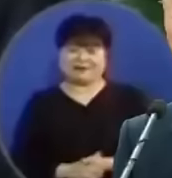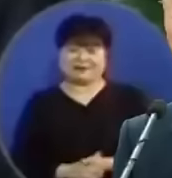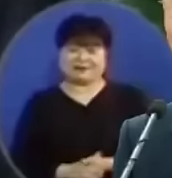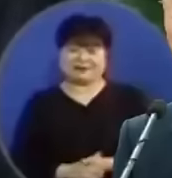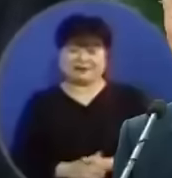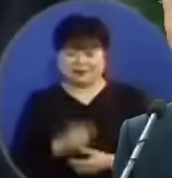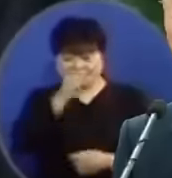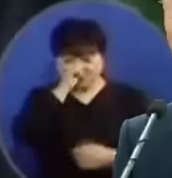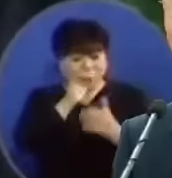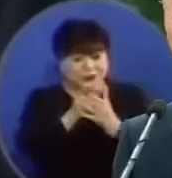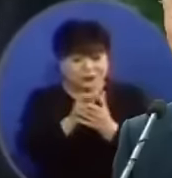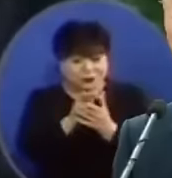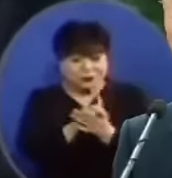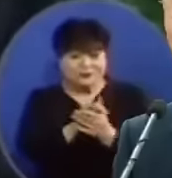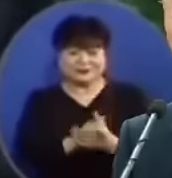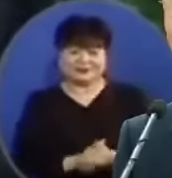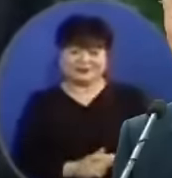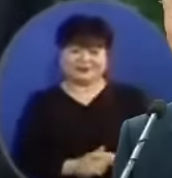좋은 친구는